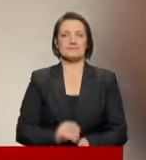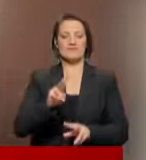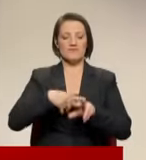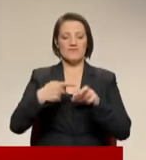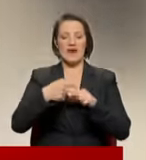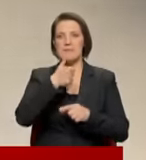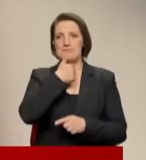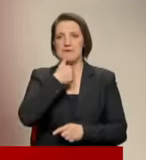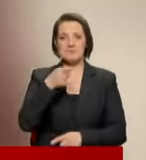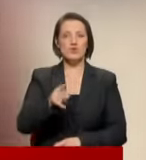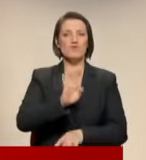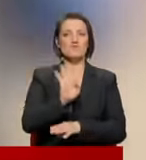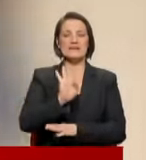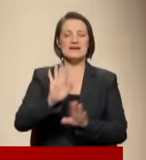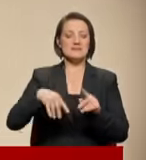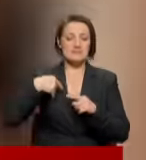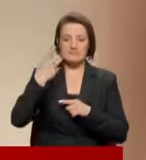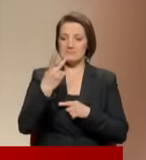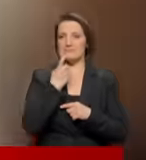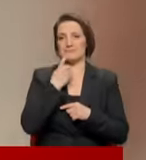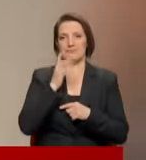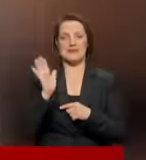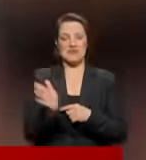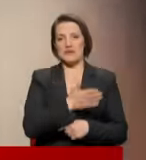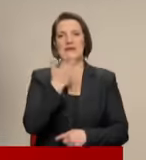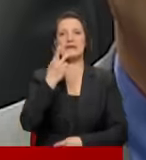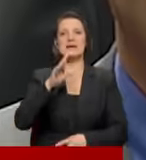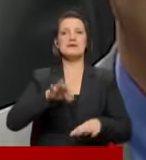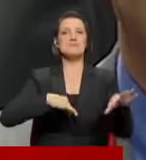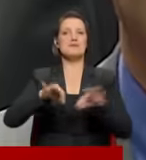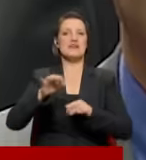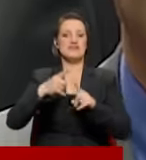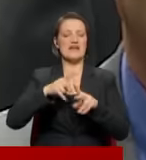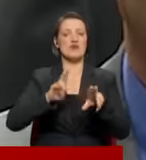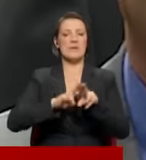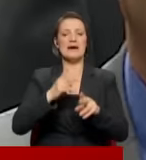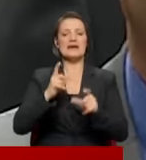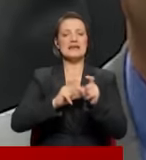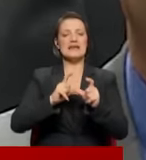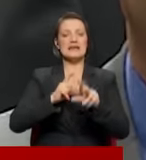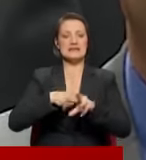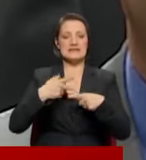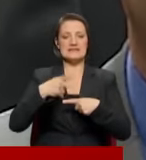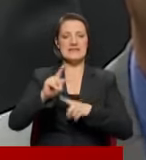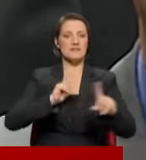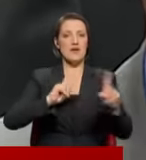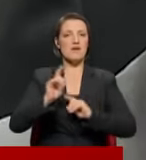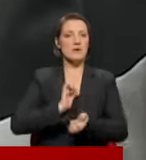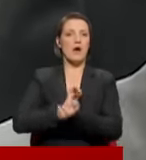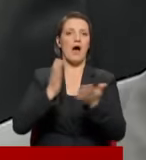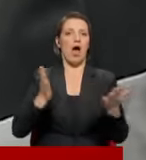Vera'nın babasına bu vedasının üzerinden 2 yıl geçti. Şehir plancısı Tayfun Kahraman Gezi davasında tutuklanmıştı.